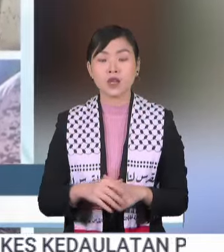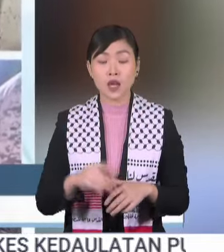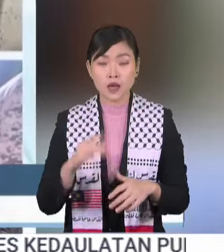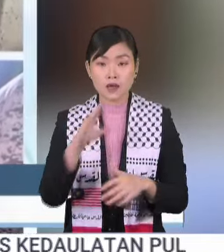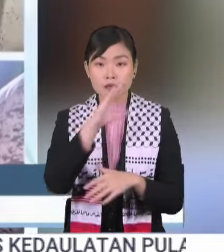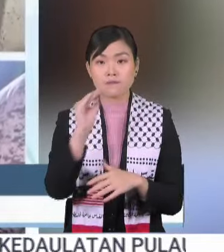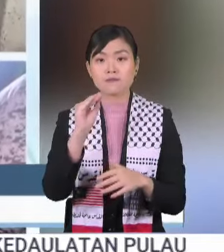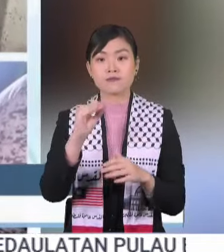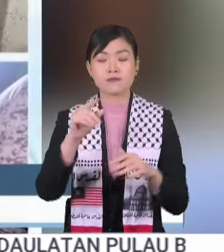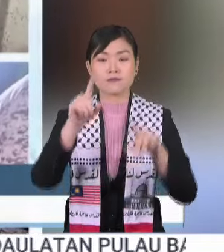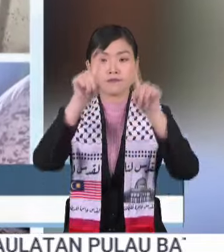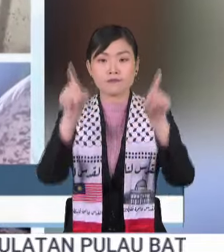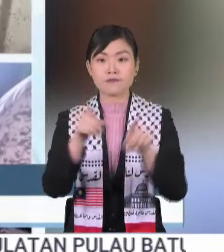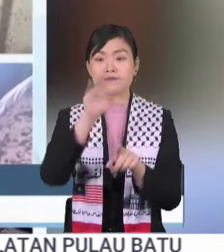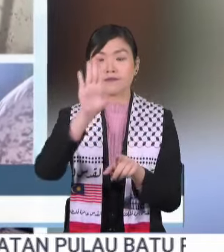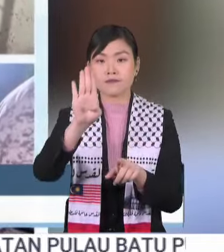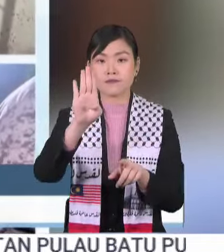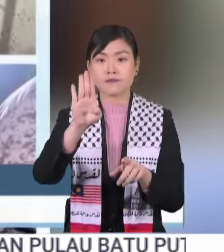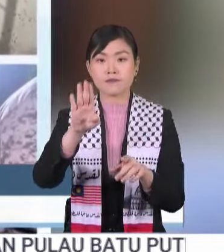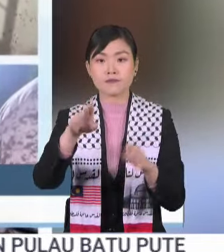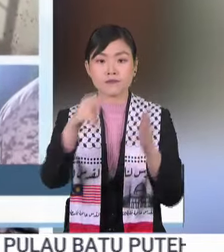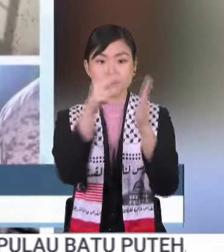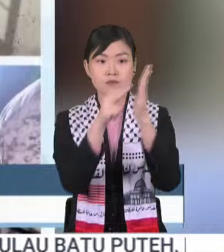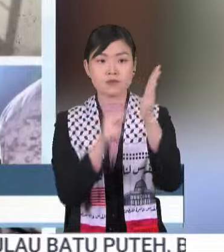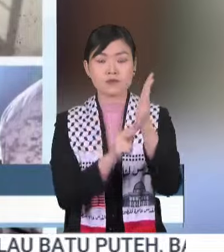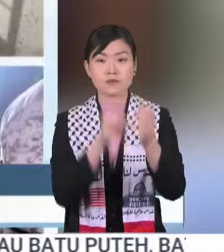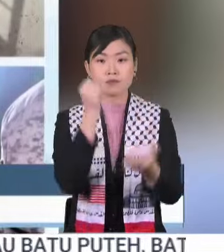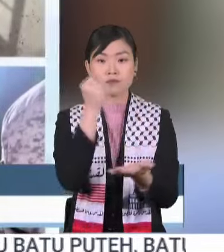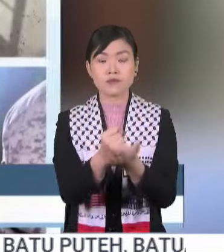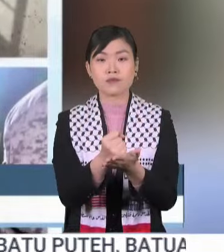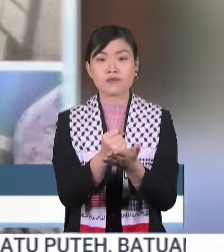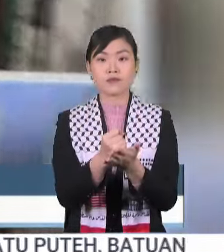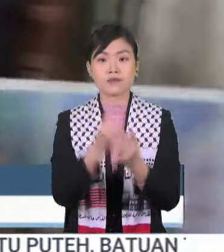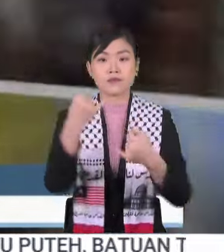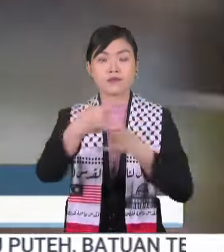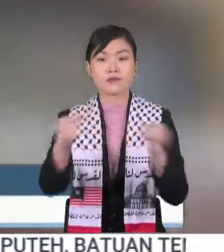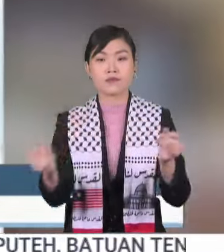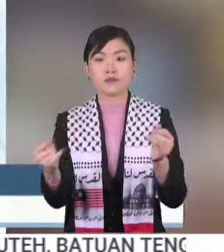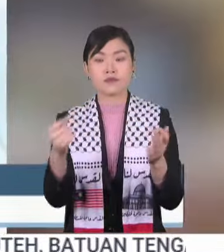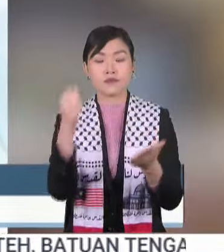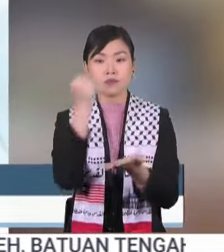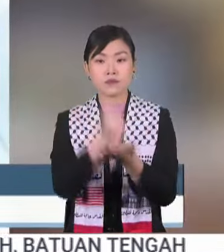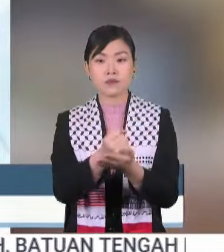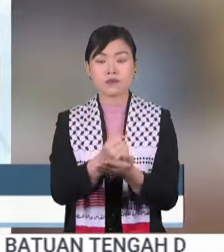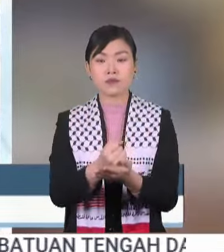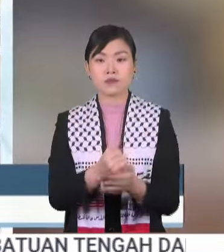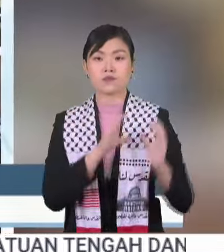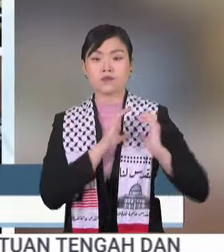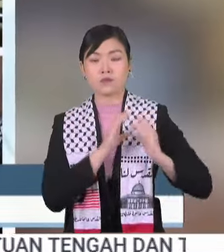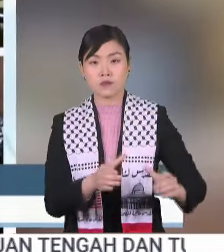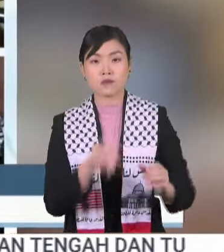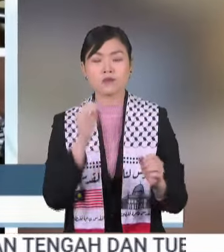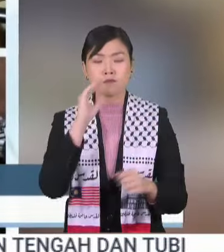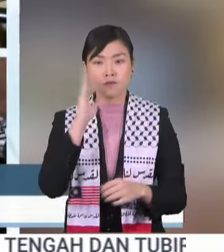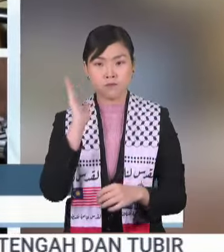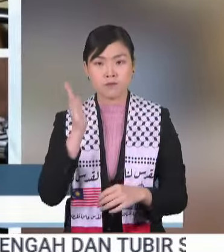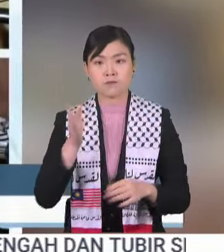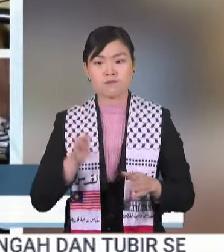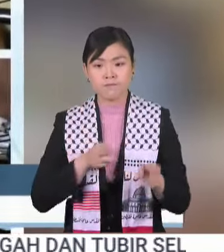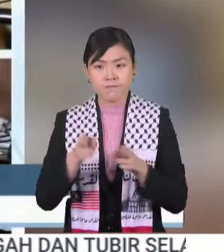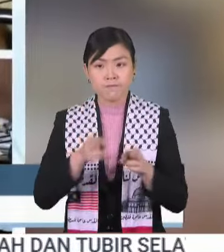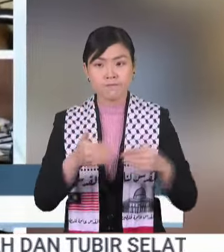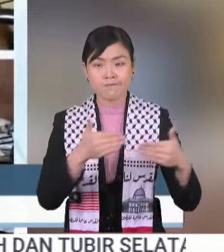39 B peraturan-peraturan imigresen jabatan imigresen memberi komitmen akan meneruskan usaha untuk